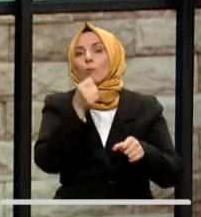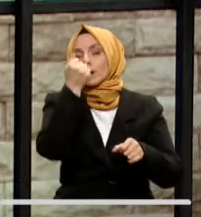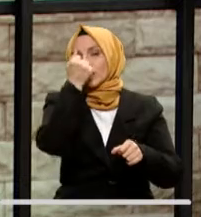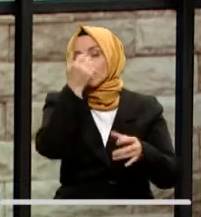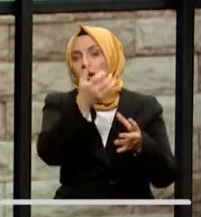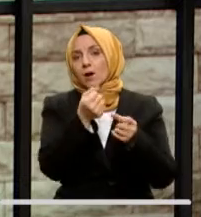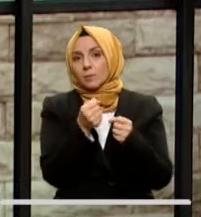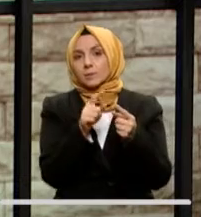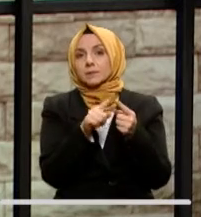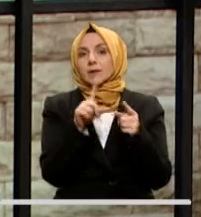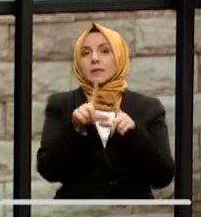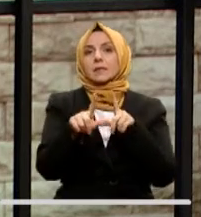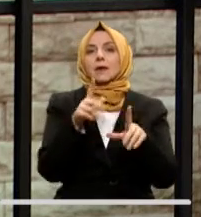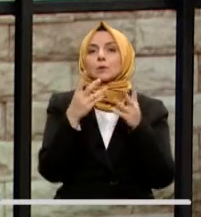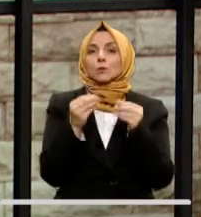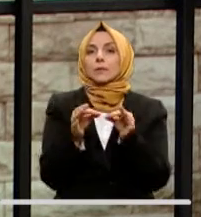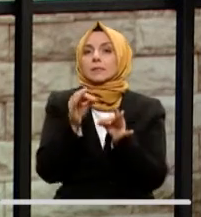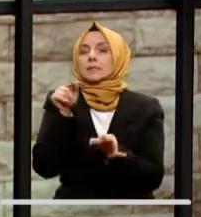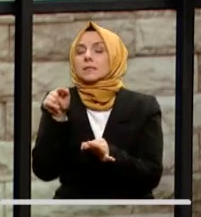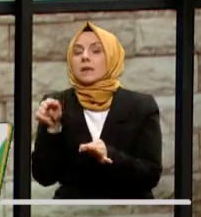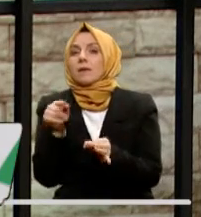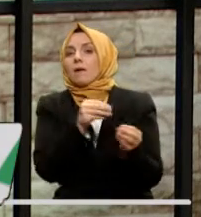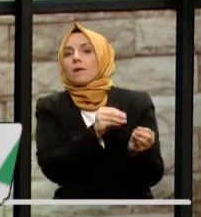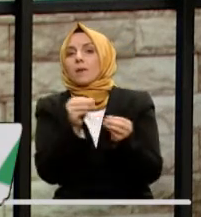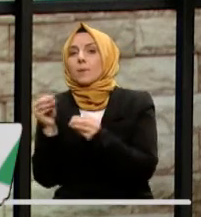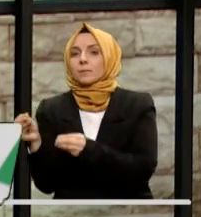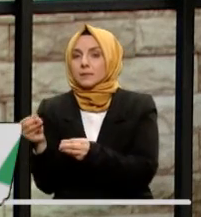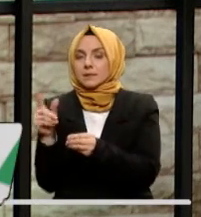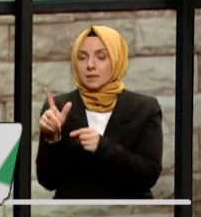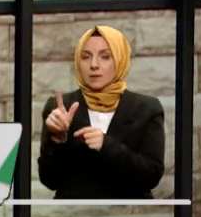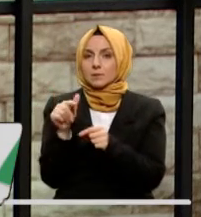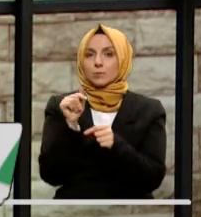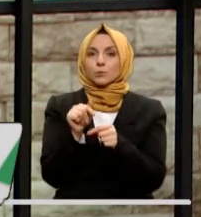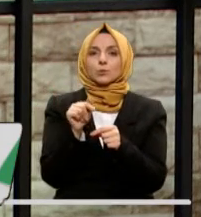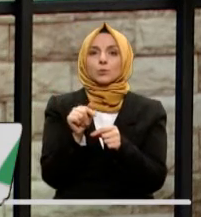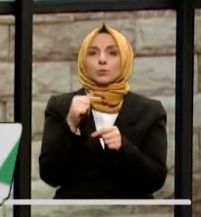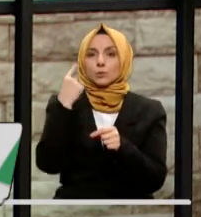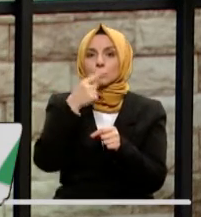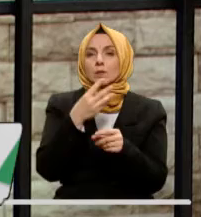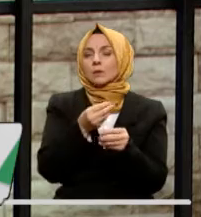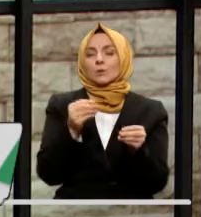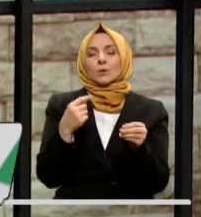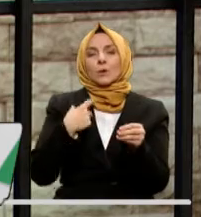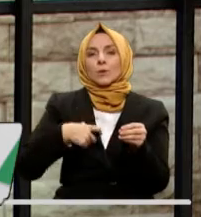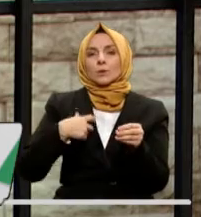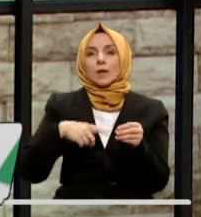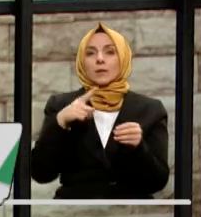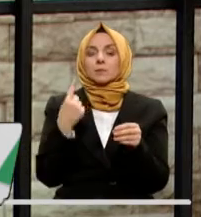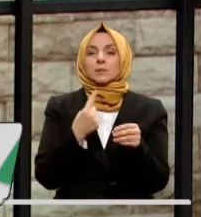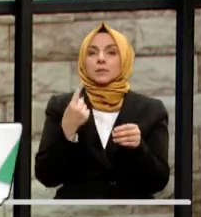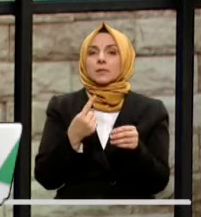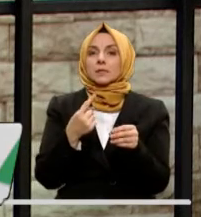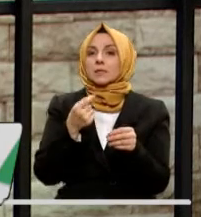almamız ve ihtiyaç olan insana il etmemiz gerekiyor Bu yönüyle çok özel bir ya ilaç olarak